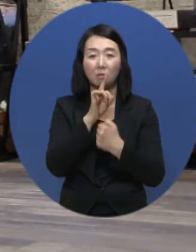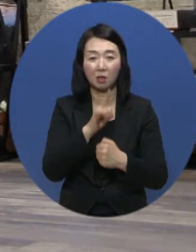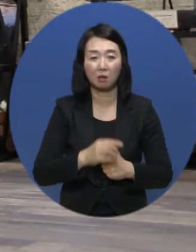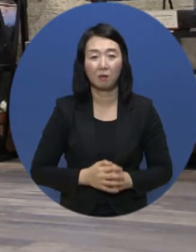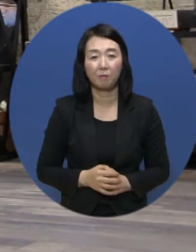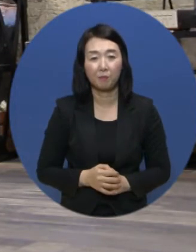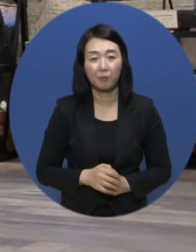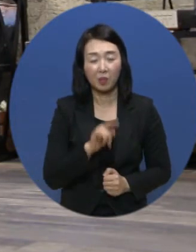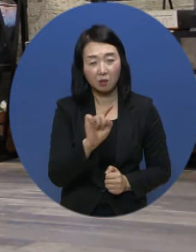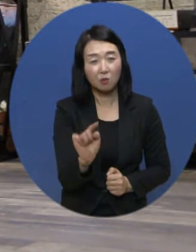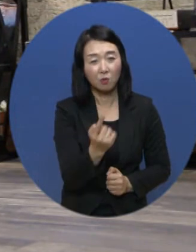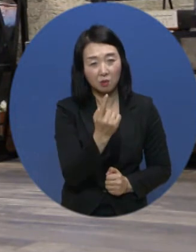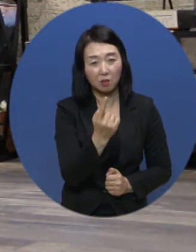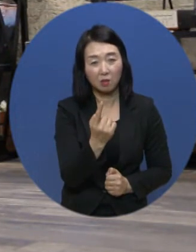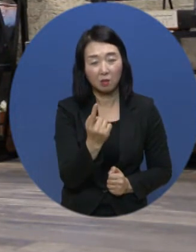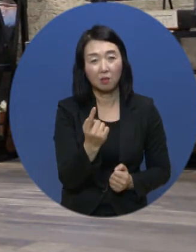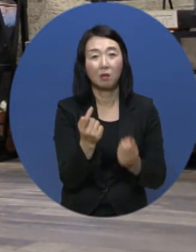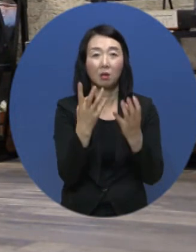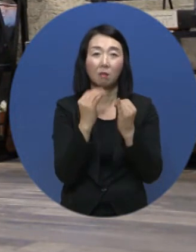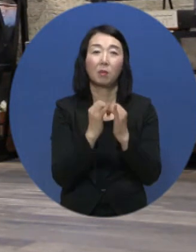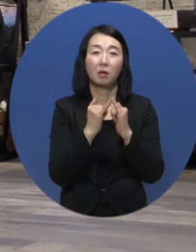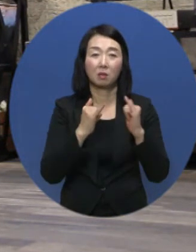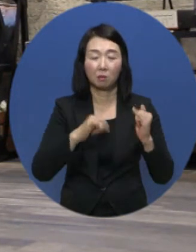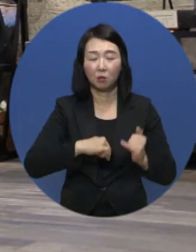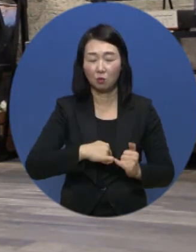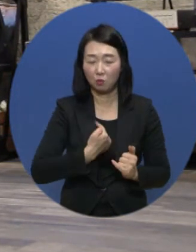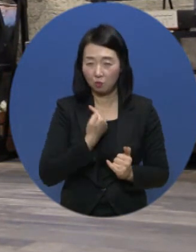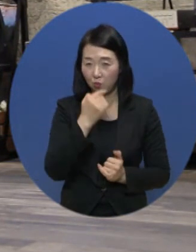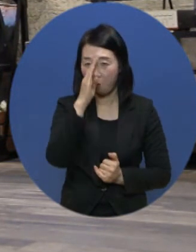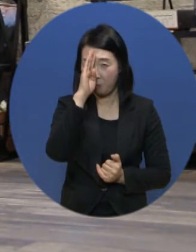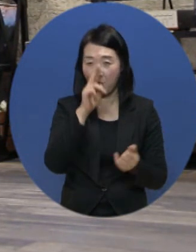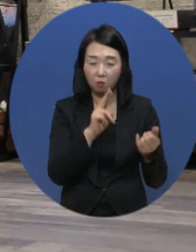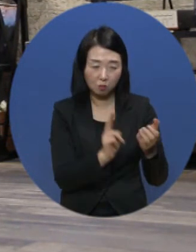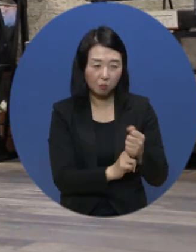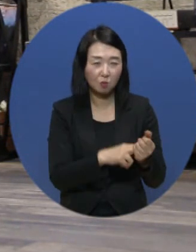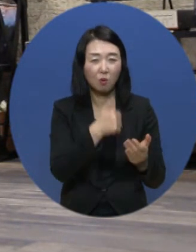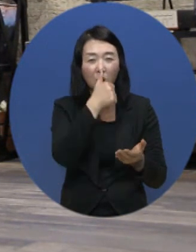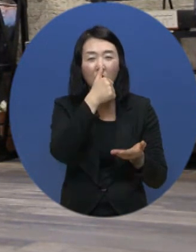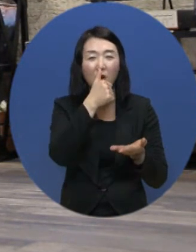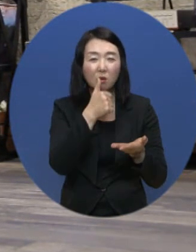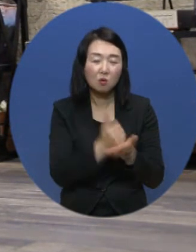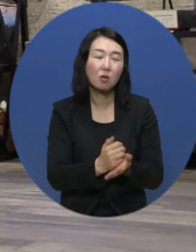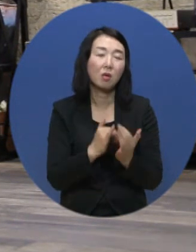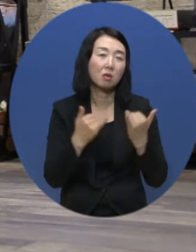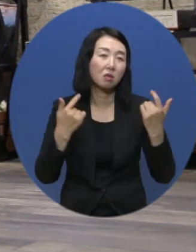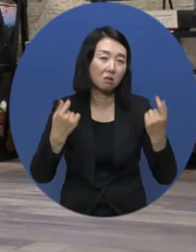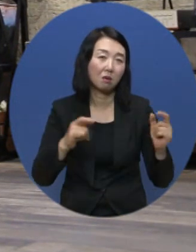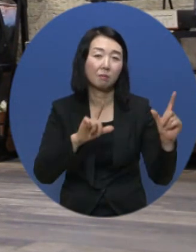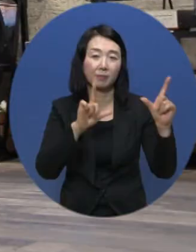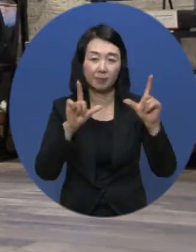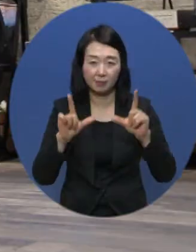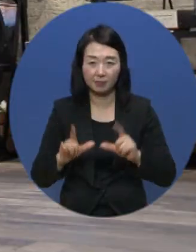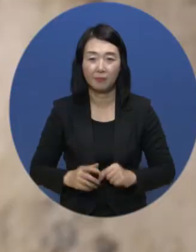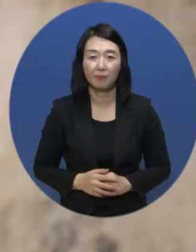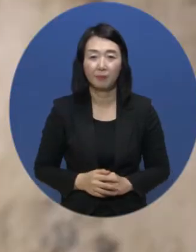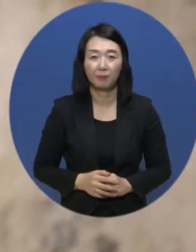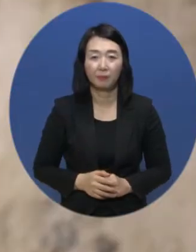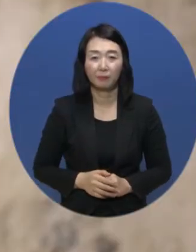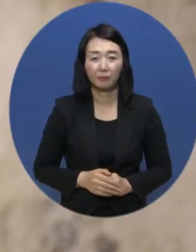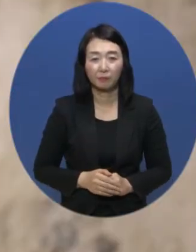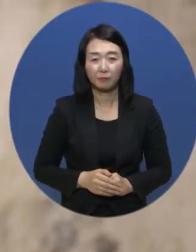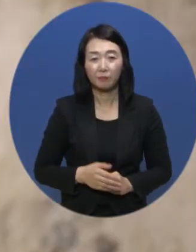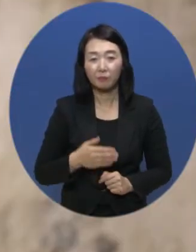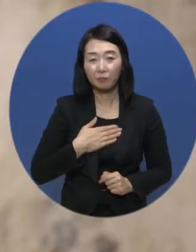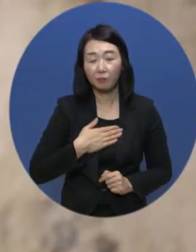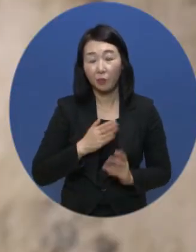이로 인해 많은 사람들이 자신의 병을 숨기고 죄인 아닌 죄인처럼 살아가고 있습니다. 전